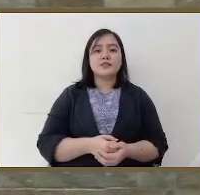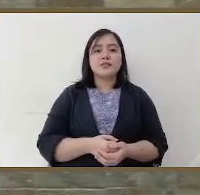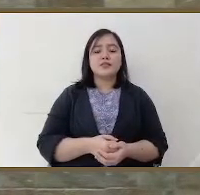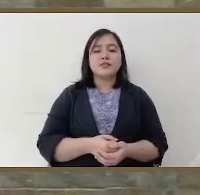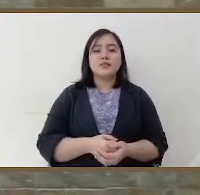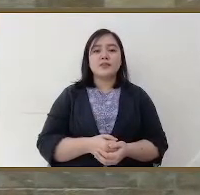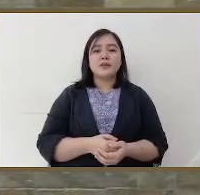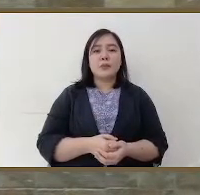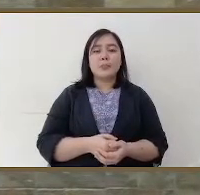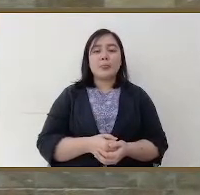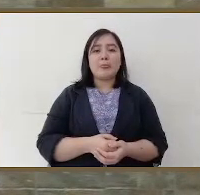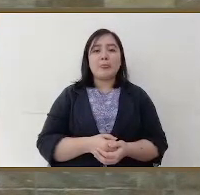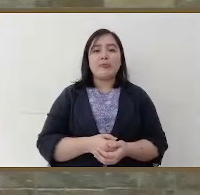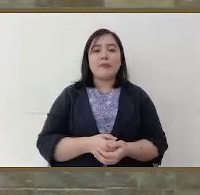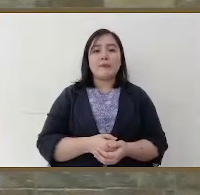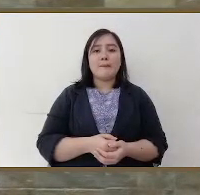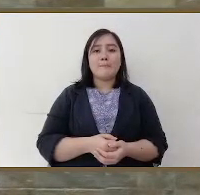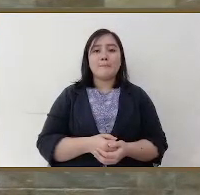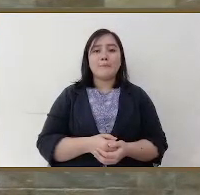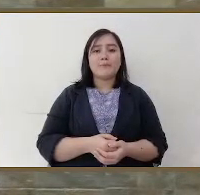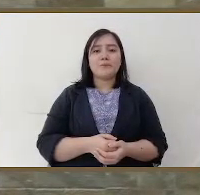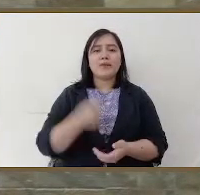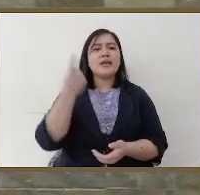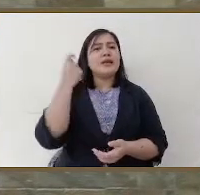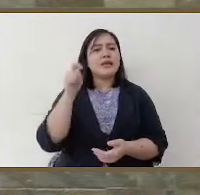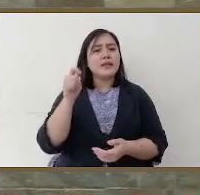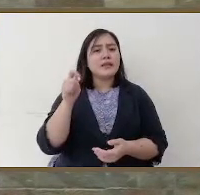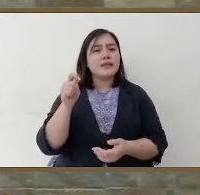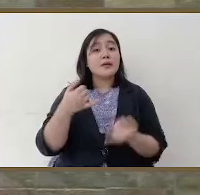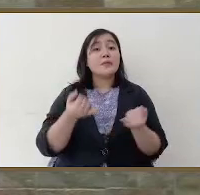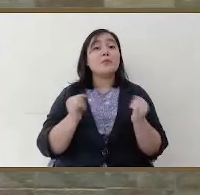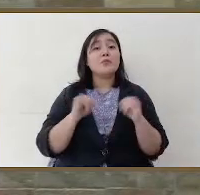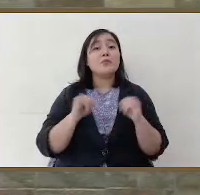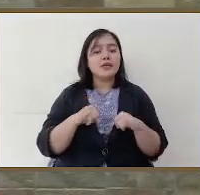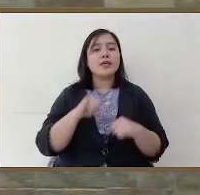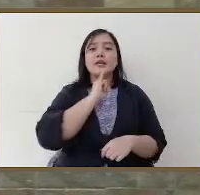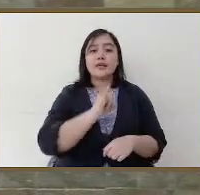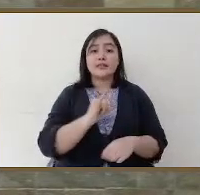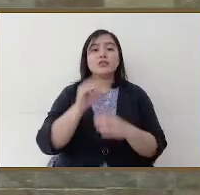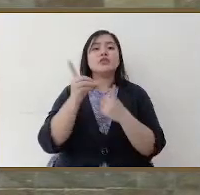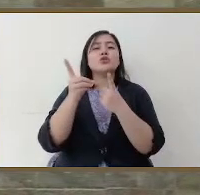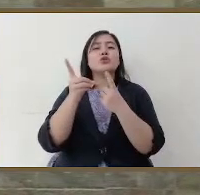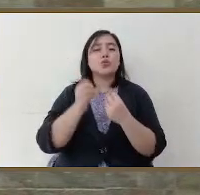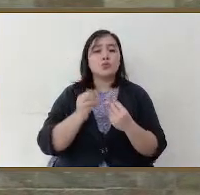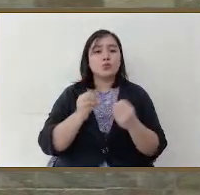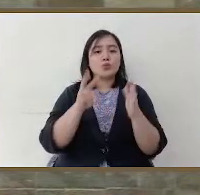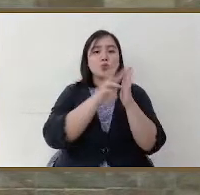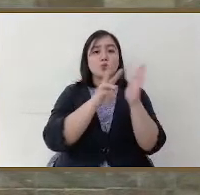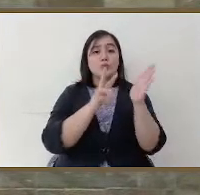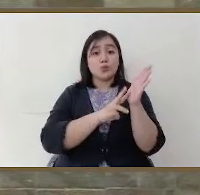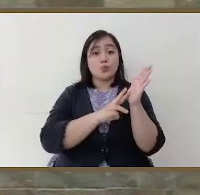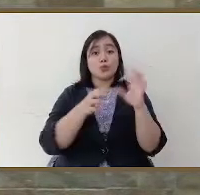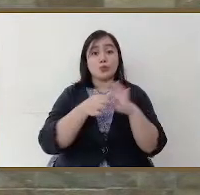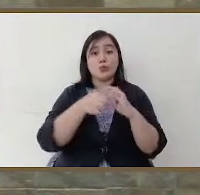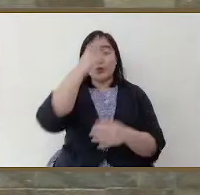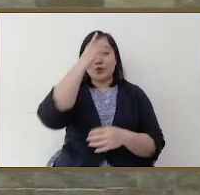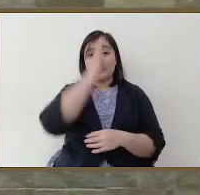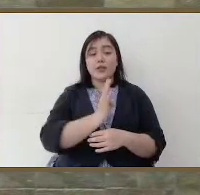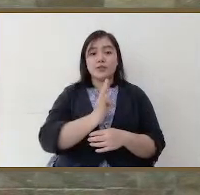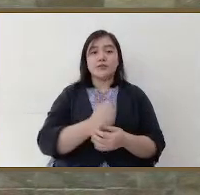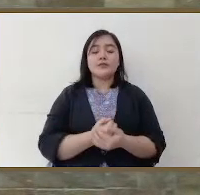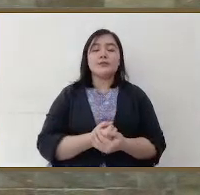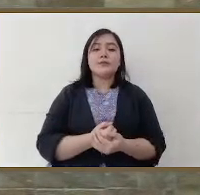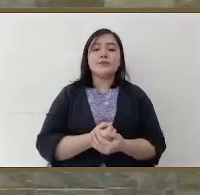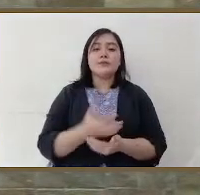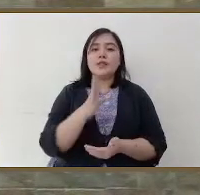nyo, kapatid. No. Ang issue rito is, just do the will of God. Do the will. At